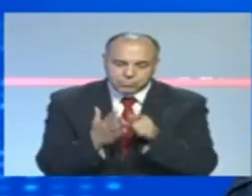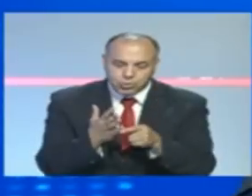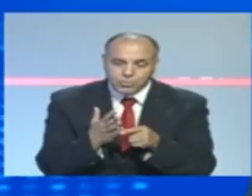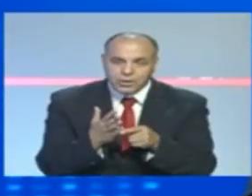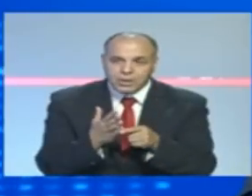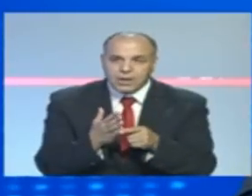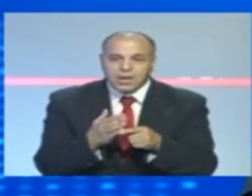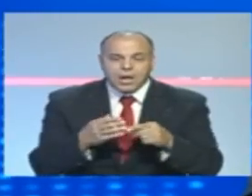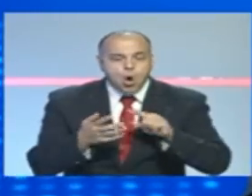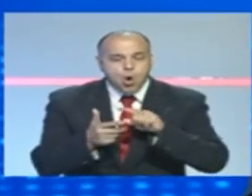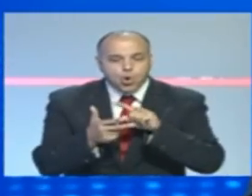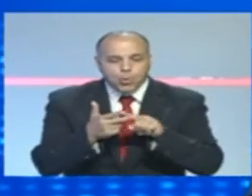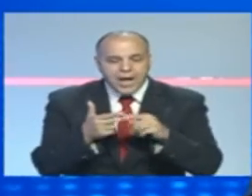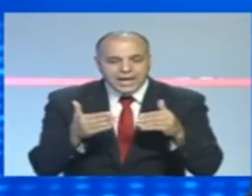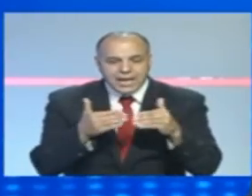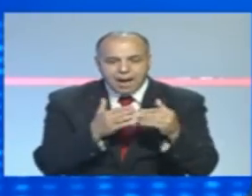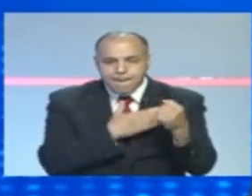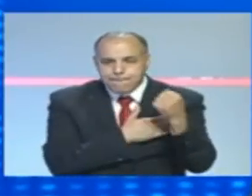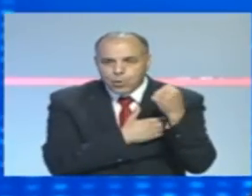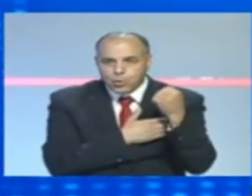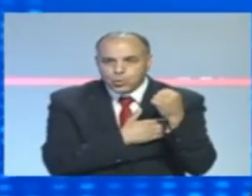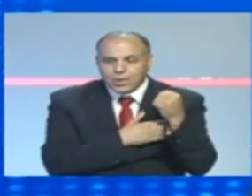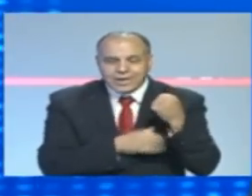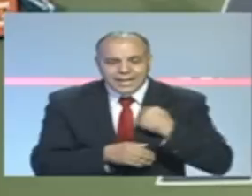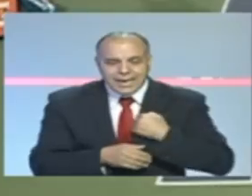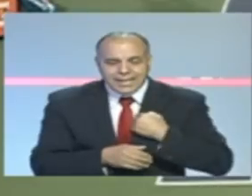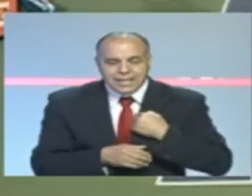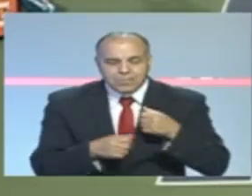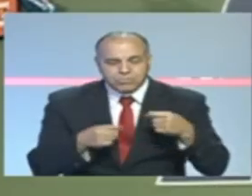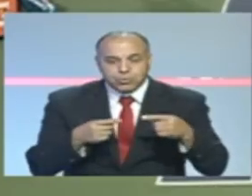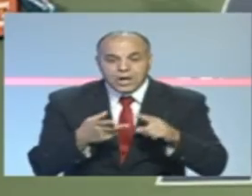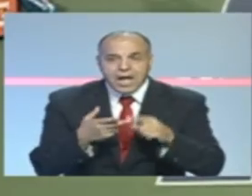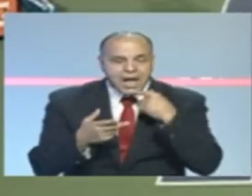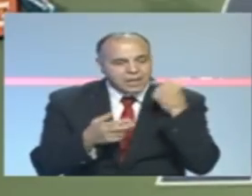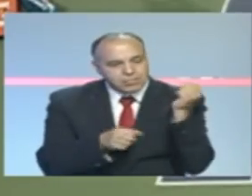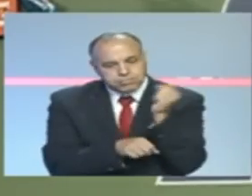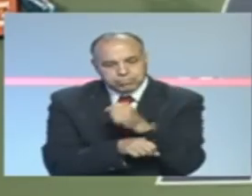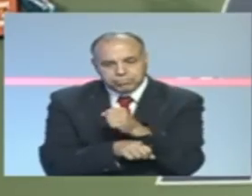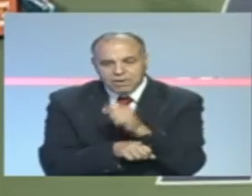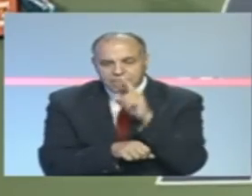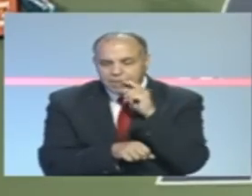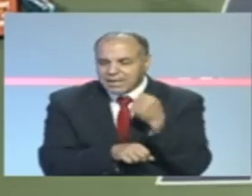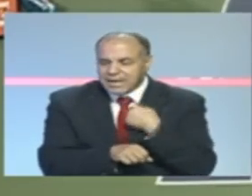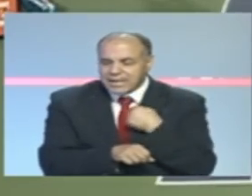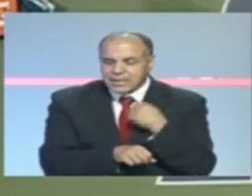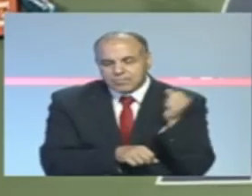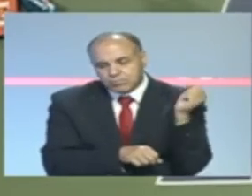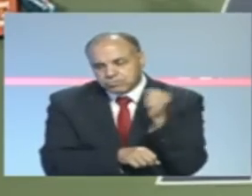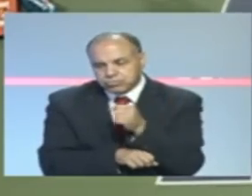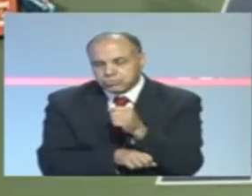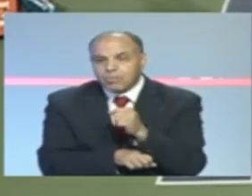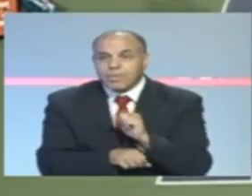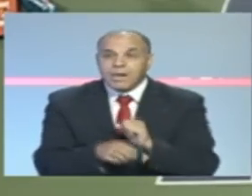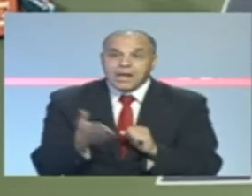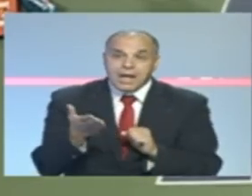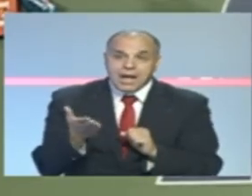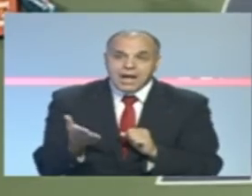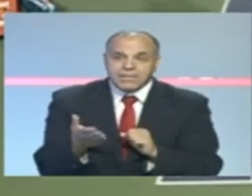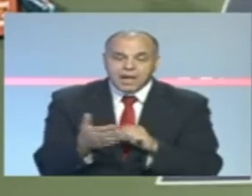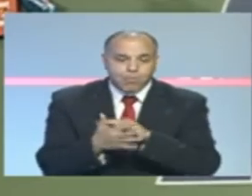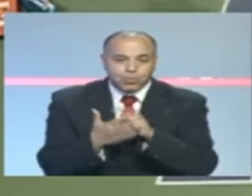للدور الربع النهائي من بطوله مو ريال الكنديه اثر انتصارها على الكنديه بيانكا اندريس كو